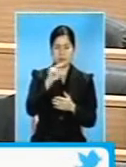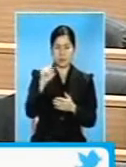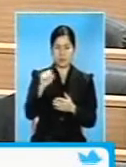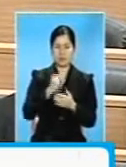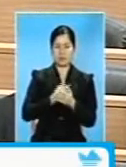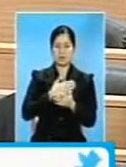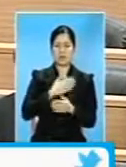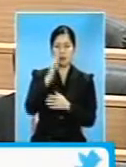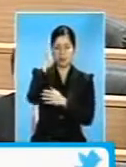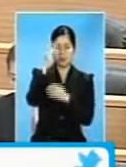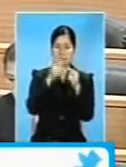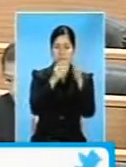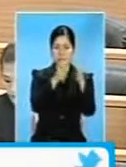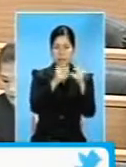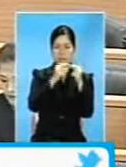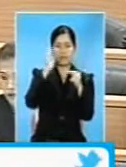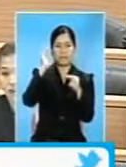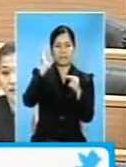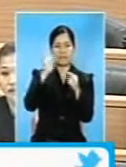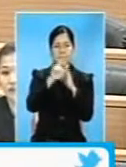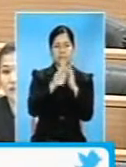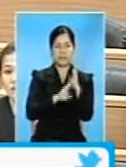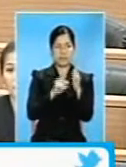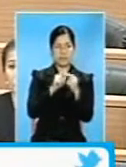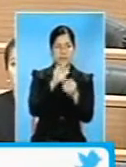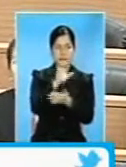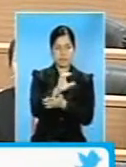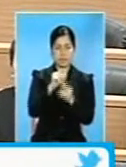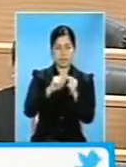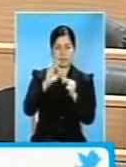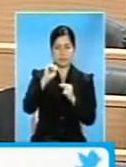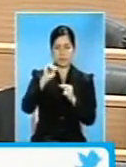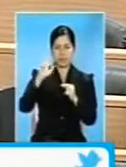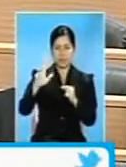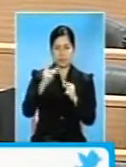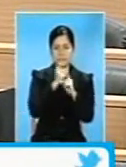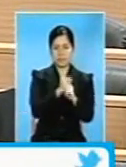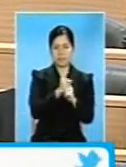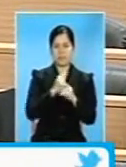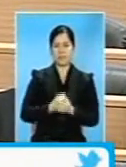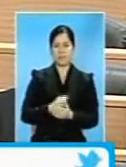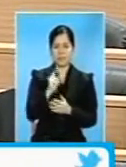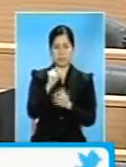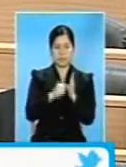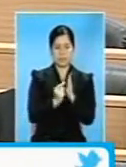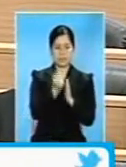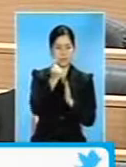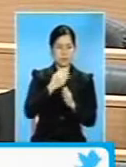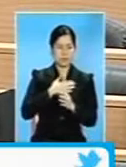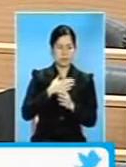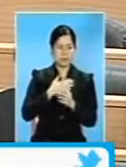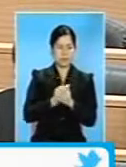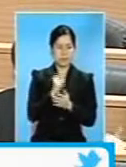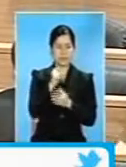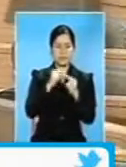มาตรา68นะครับบอกว่าพรรคเพื่อไทยมีความเสี่ยงอาจถูกยุบพรรครอบ3ที่ผ่านมาพรรคประชาธิปัตย์เสนอ